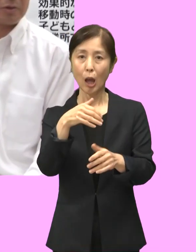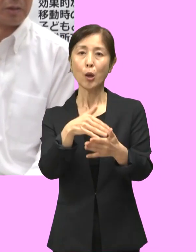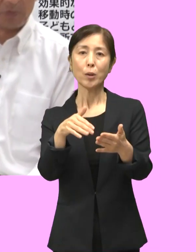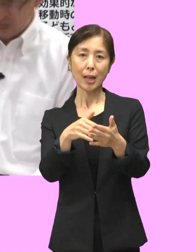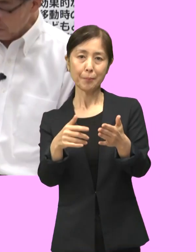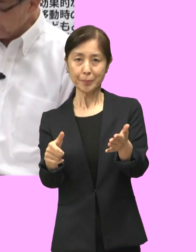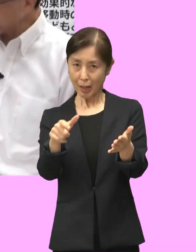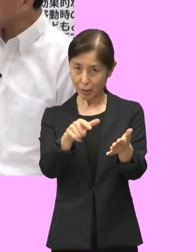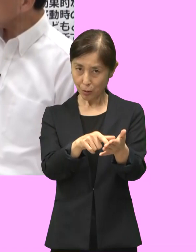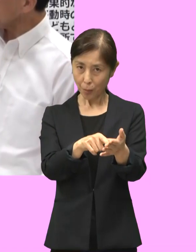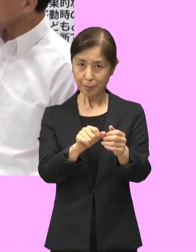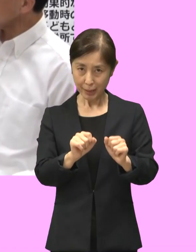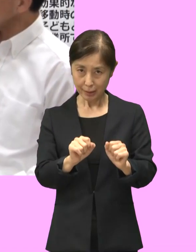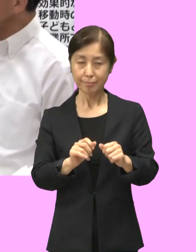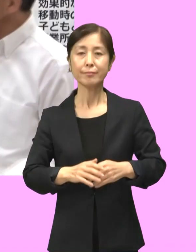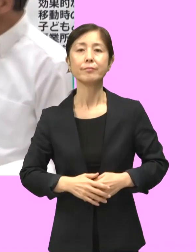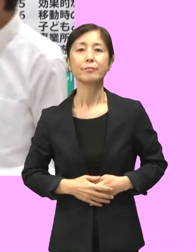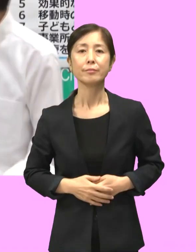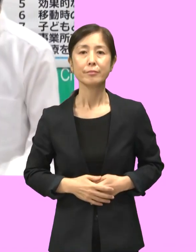計上しております。